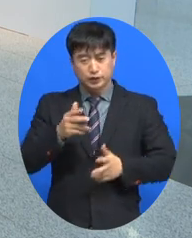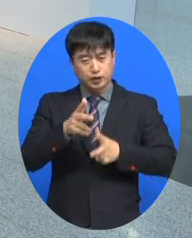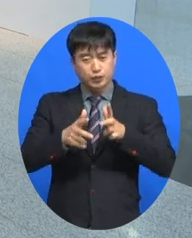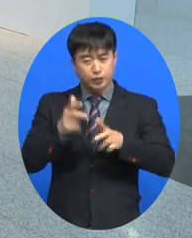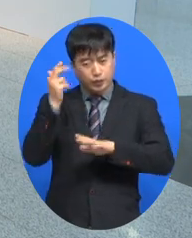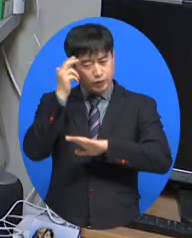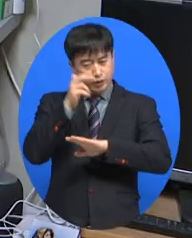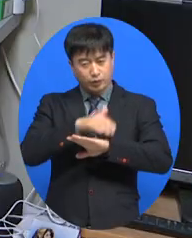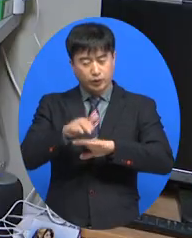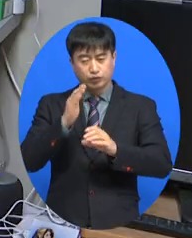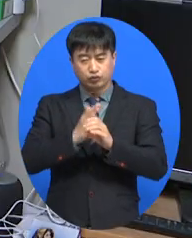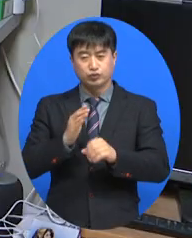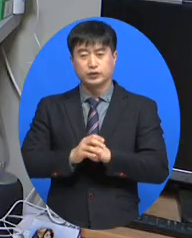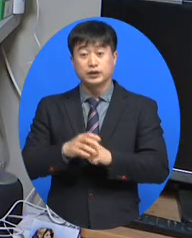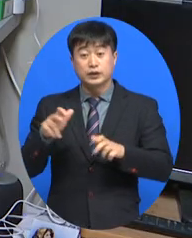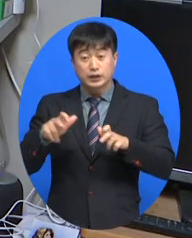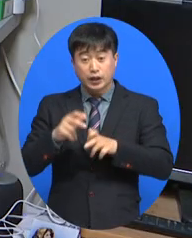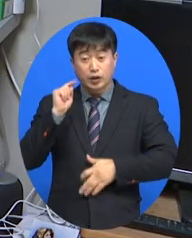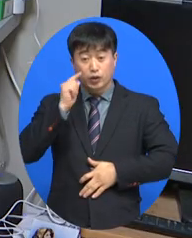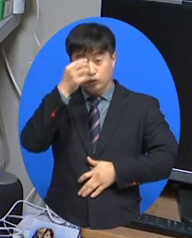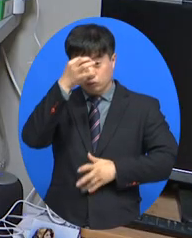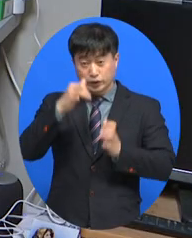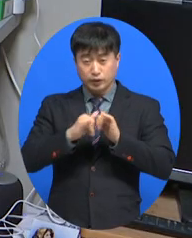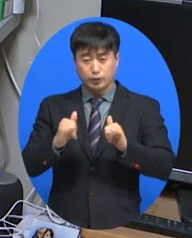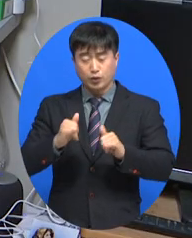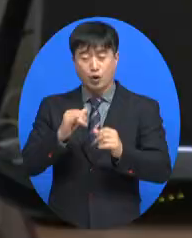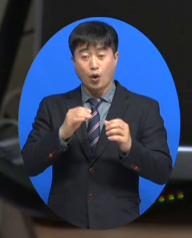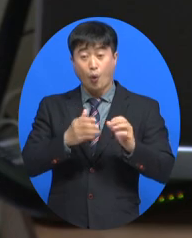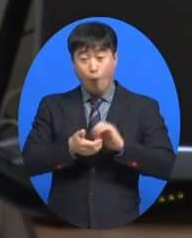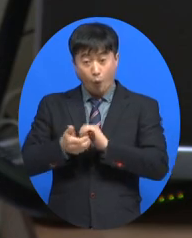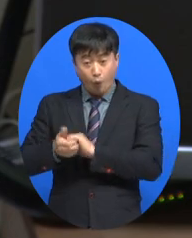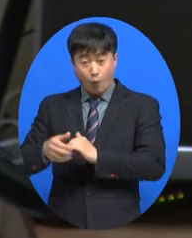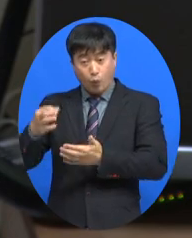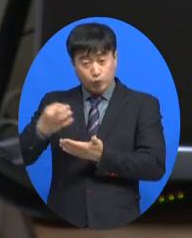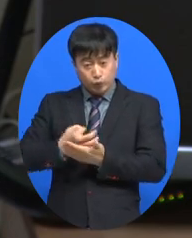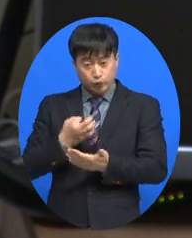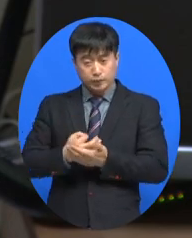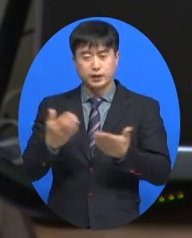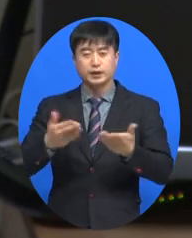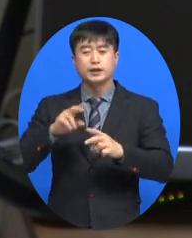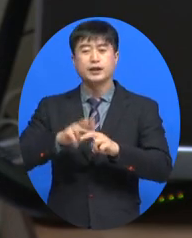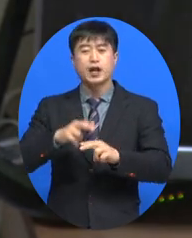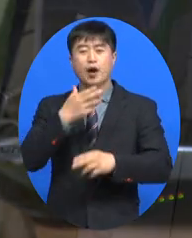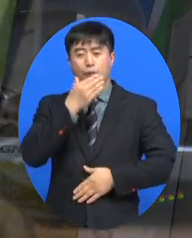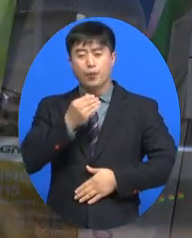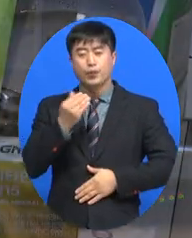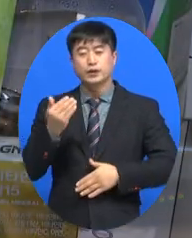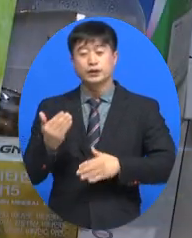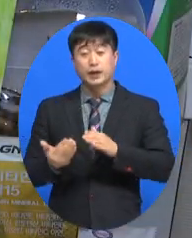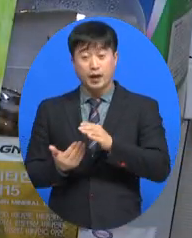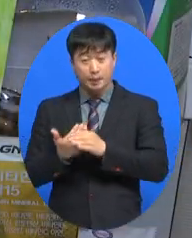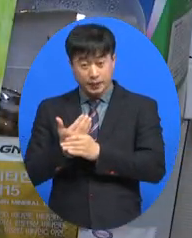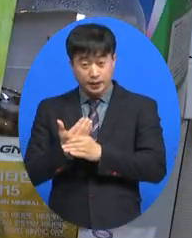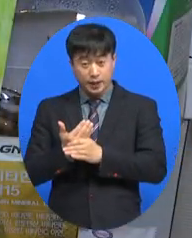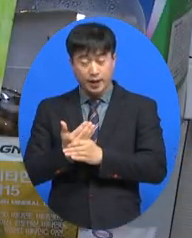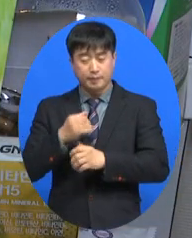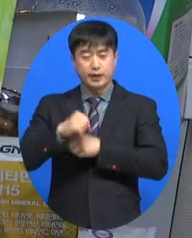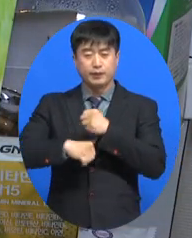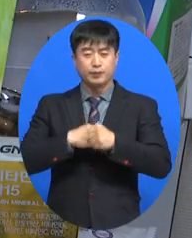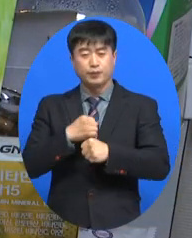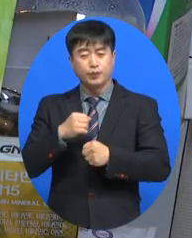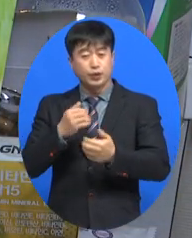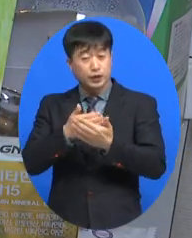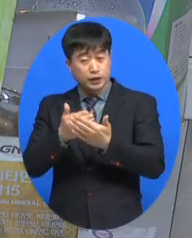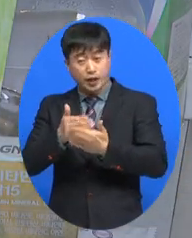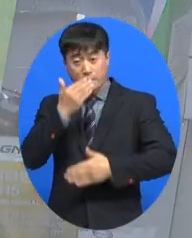검토 중입니다. 장애 예술인들에게 고정적인 수입이 주어져 일자리 복지가 생겨야 마음껏